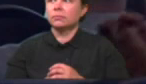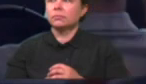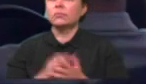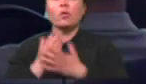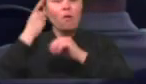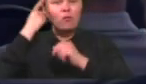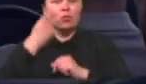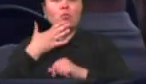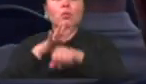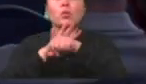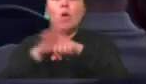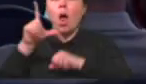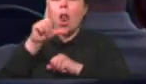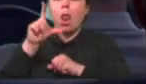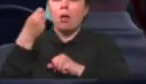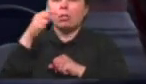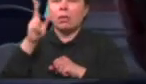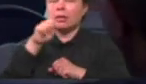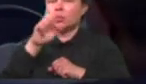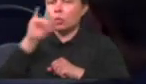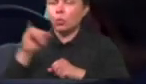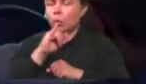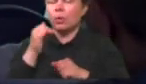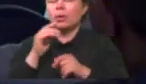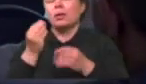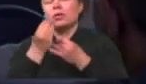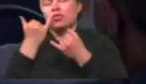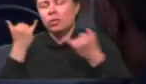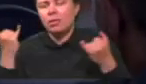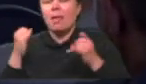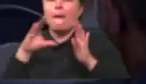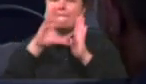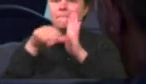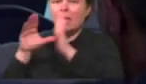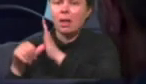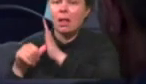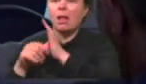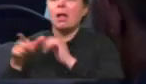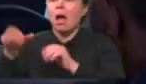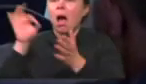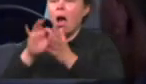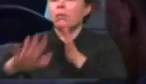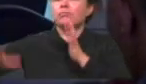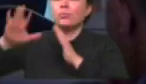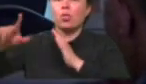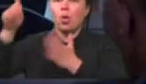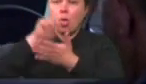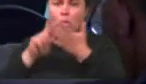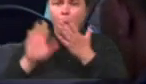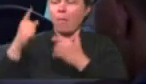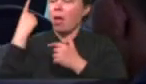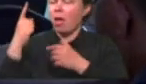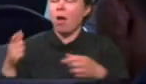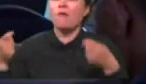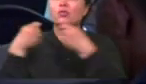Wspomnieliśmy przed chwilą słynny Lądek-Zdrój, wspomnieliśmy również kilka innych miast leżących na Dolnym Śląsku, które mają jeden